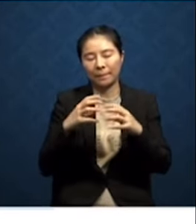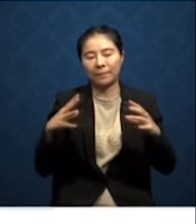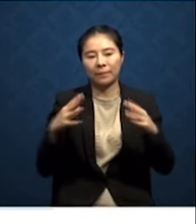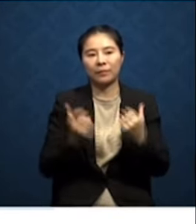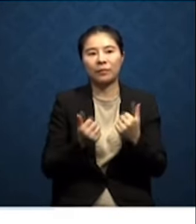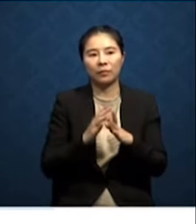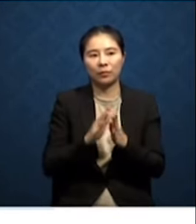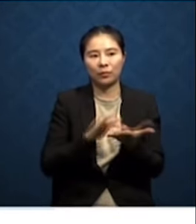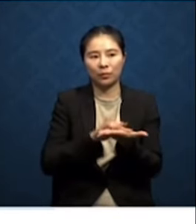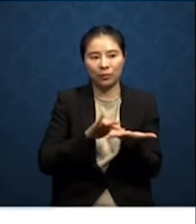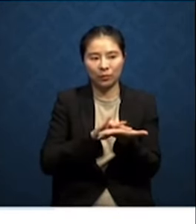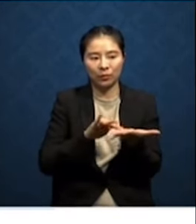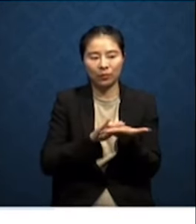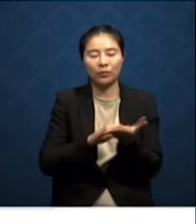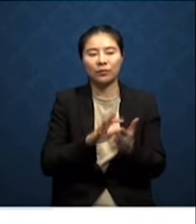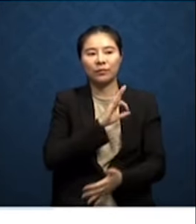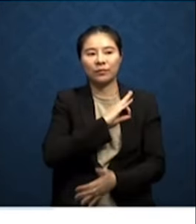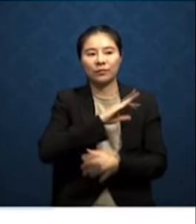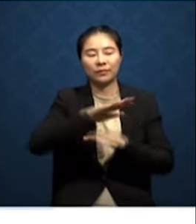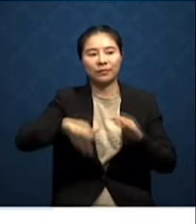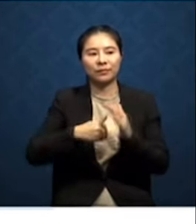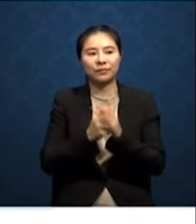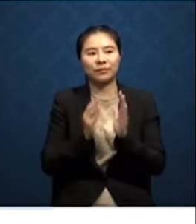ประธานอภัยท่านสมาชิกทุกท่านด้วยครับขอบพระคุณครับ